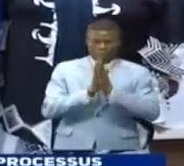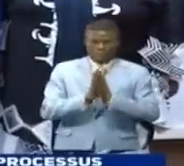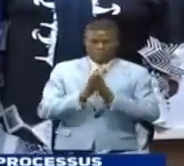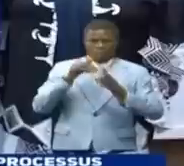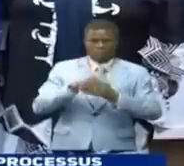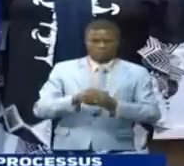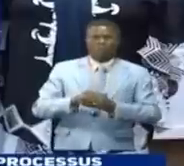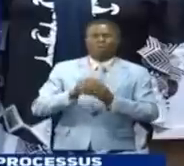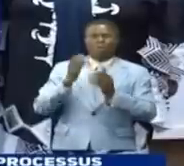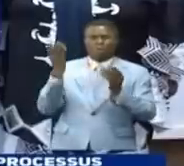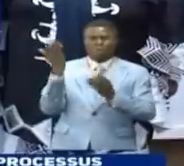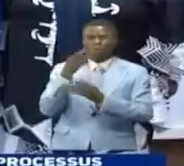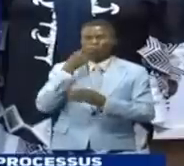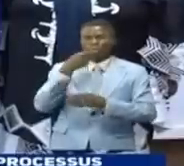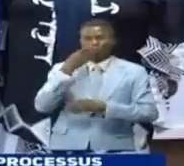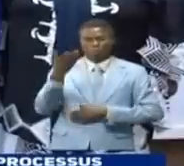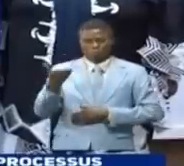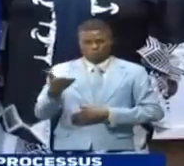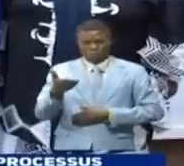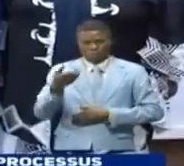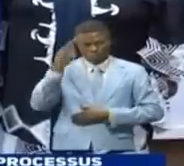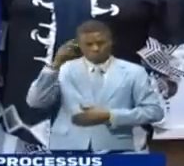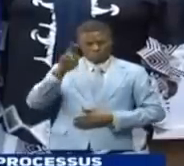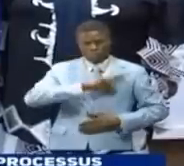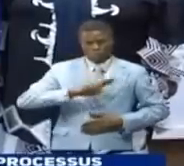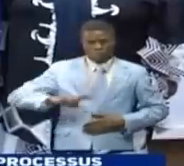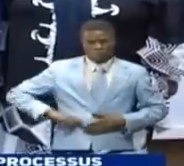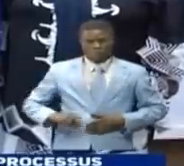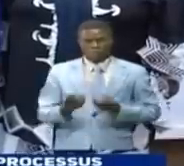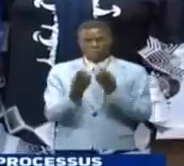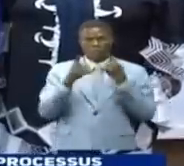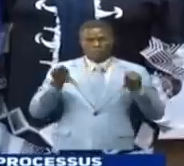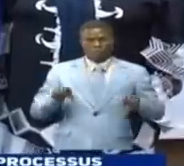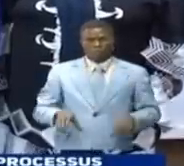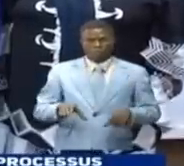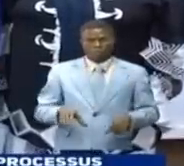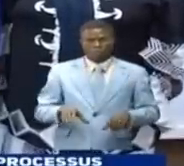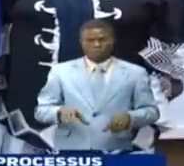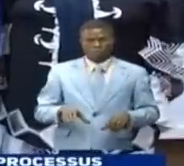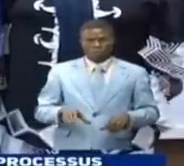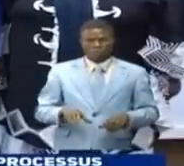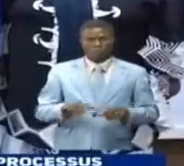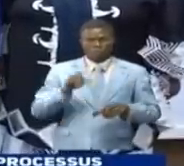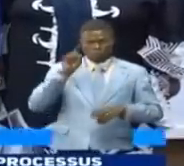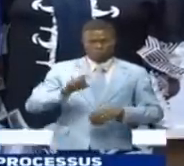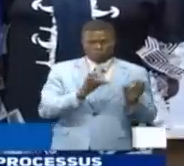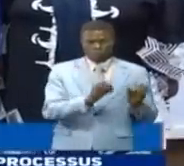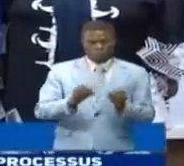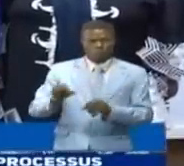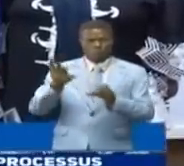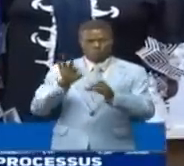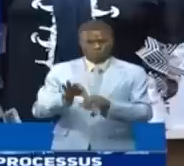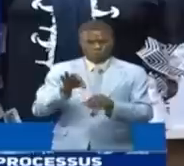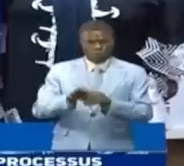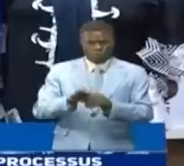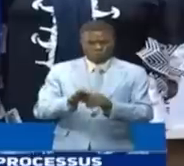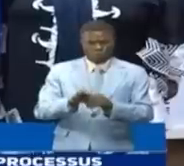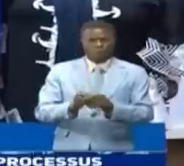dans le plaidoyer pour que la République démocratique du Congo pourrait organiser des élections